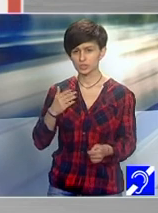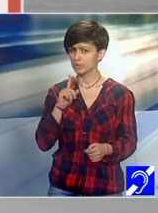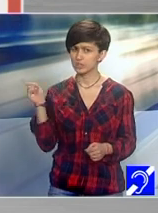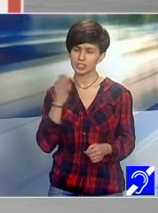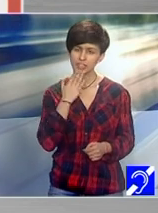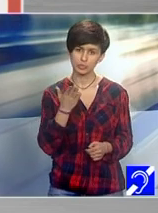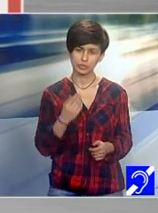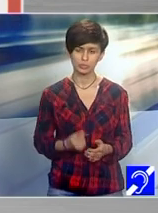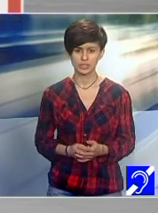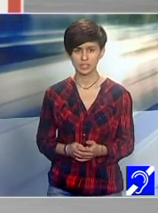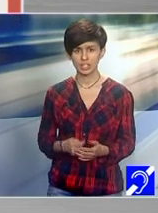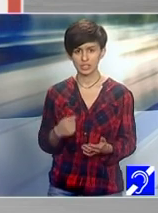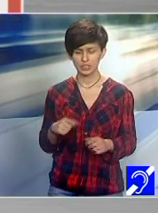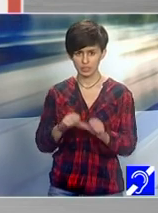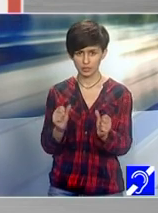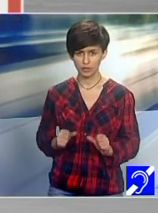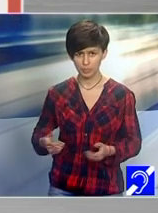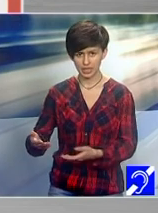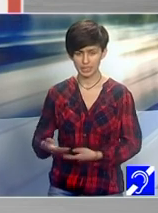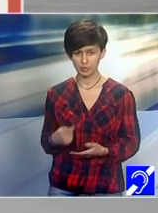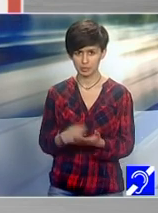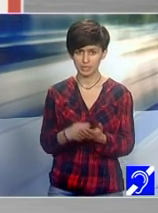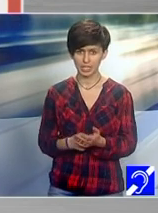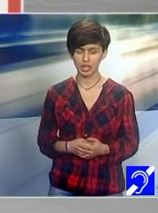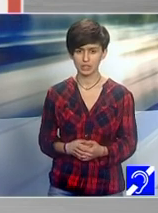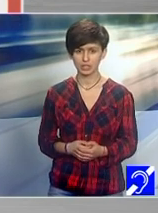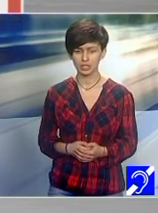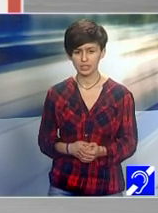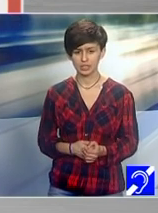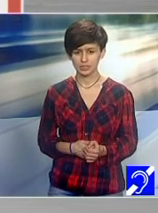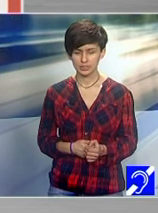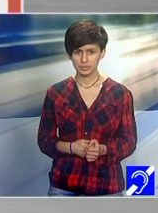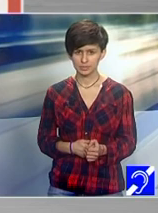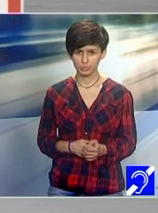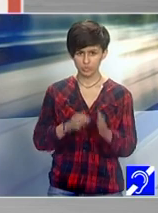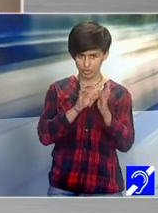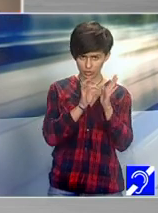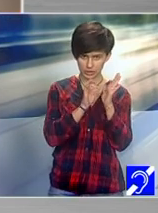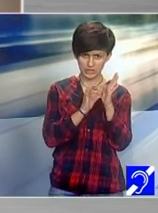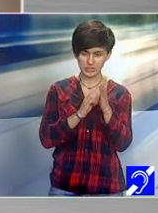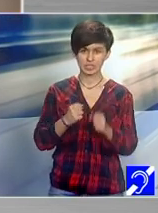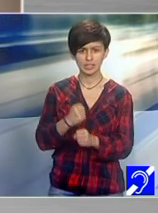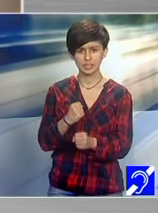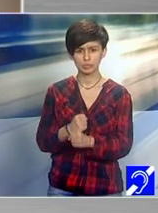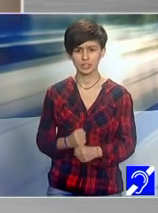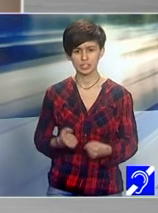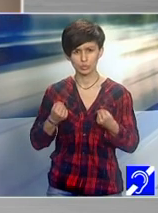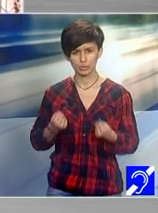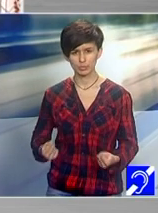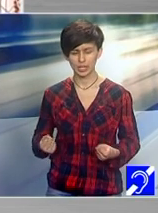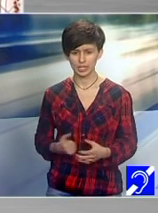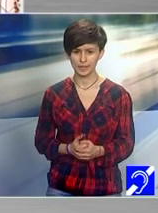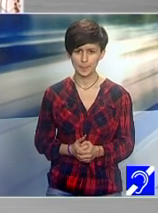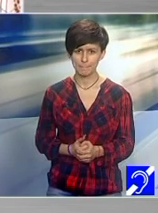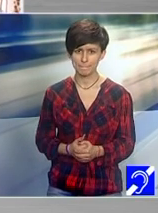care suntem salarizați, felul în care suntem tratați și faptul că condițiile noastre de muncă devin din ce în ce mai grele.